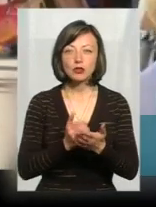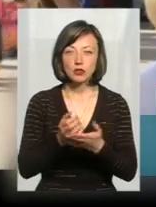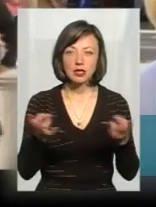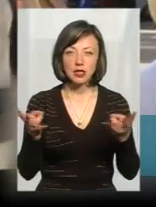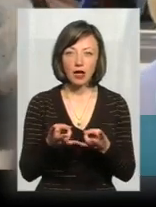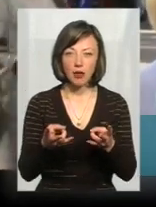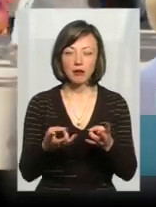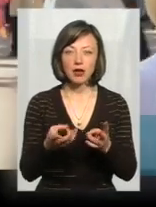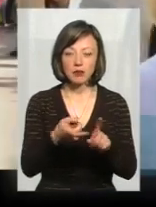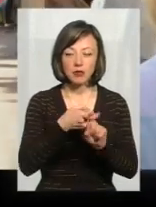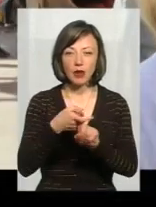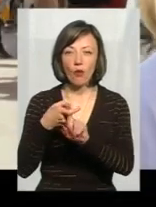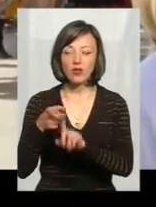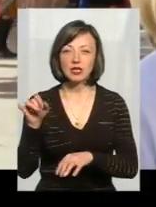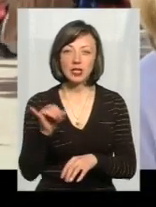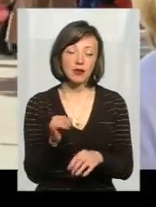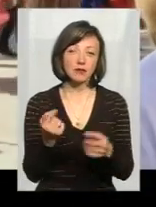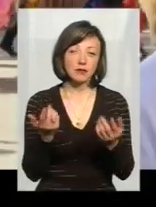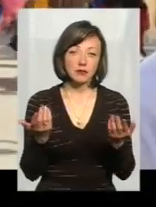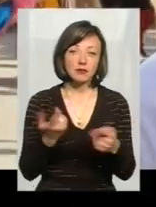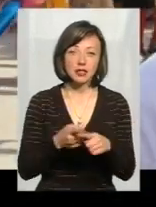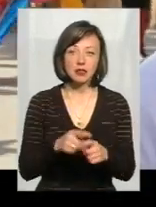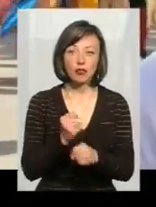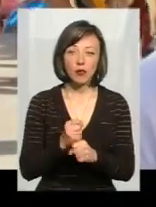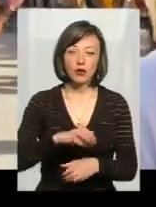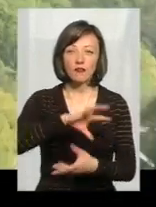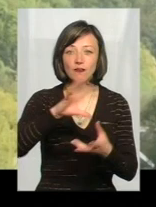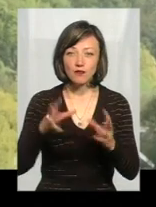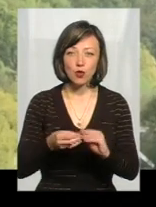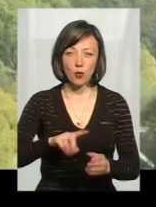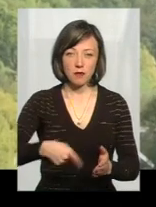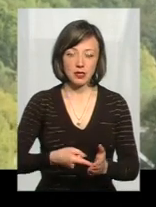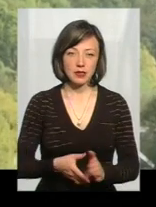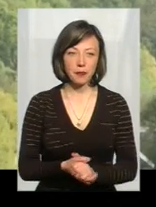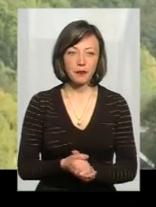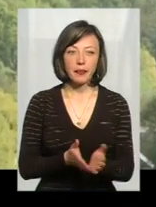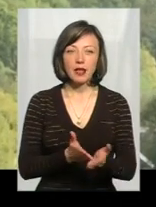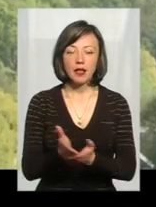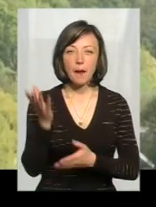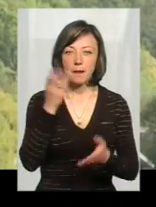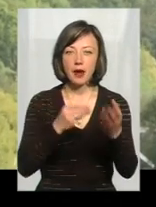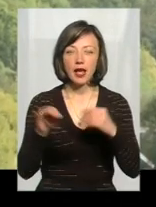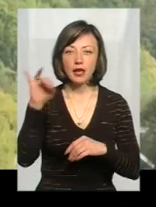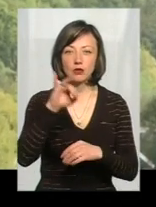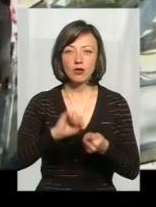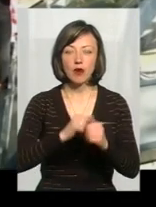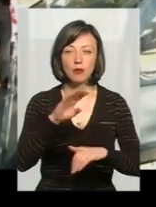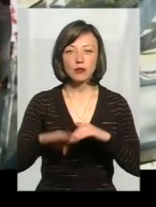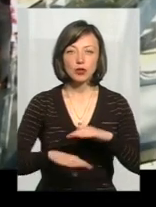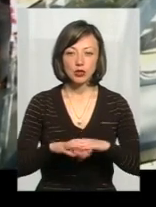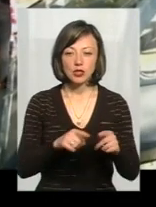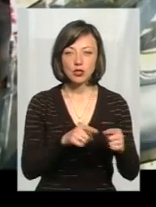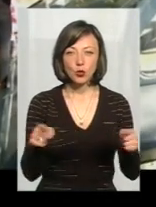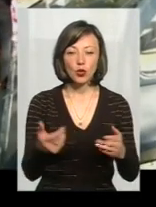треба підтягувати. І по великому рахунку це робота всього міста. За напрямком «Магія історії» в Кам'янці-Подільському в цьому